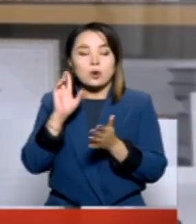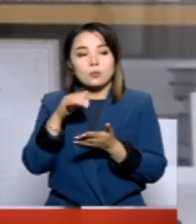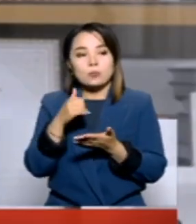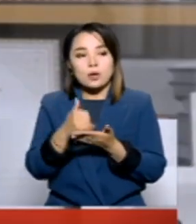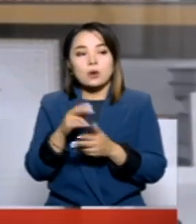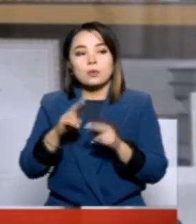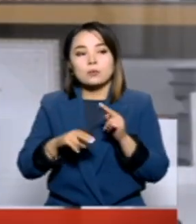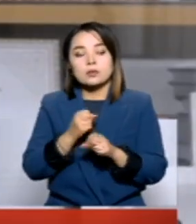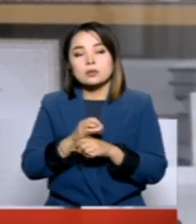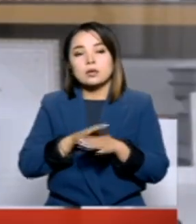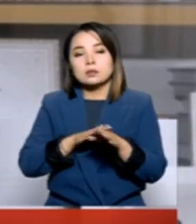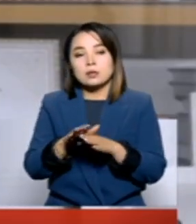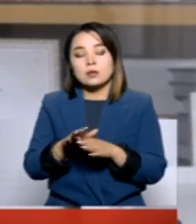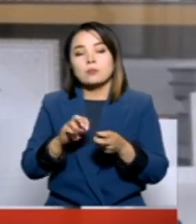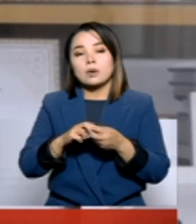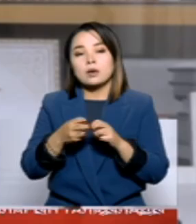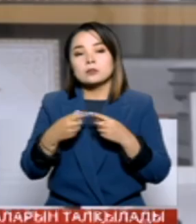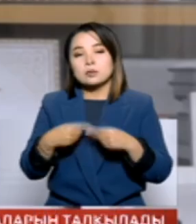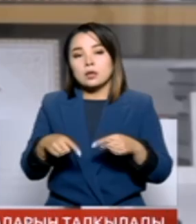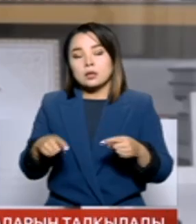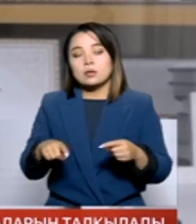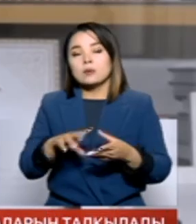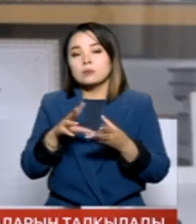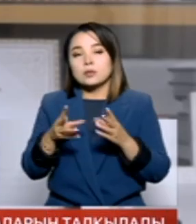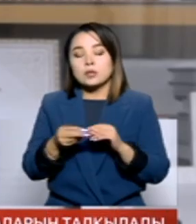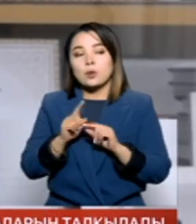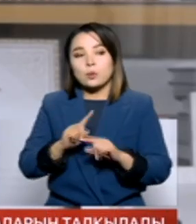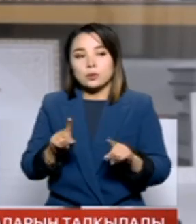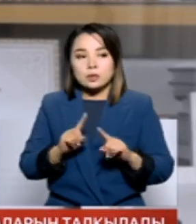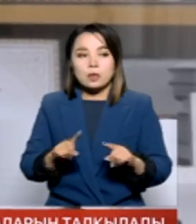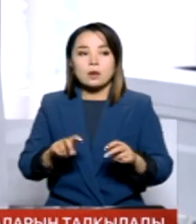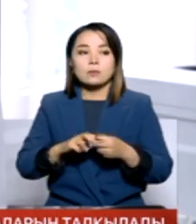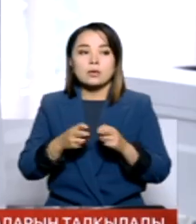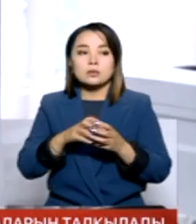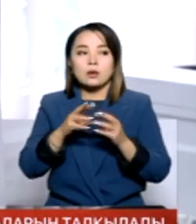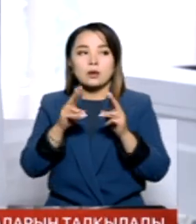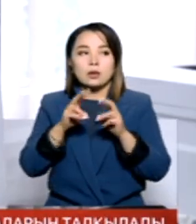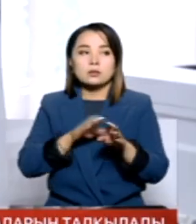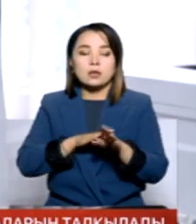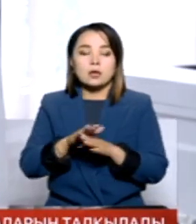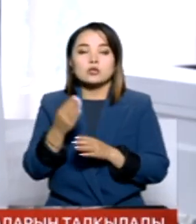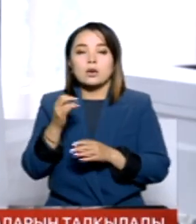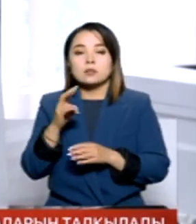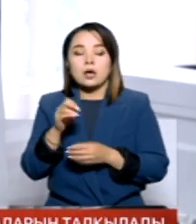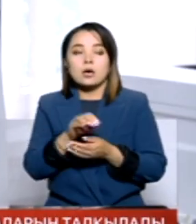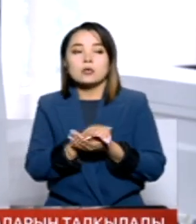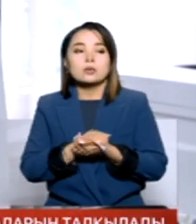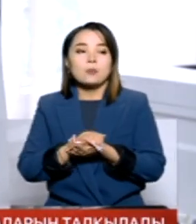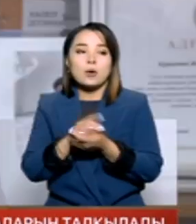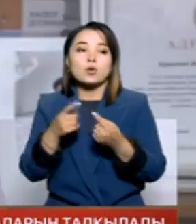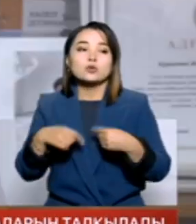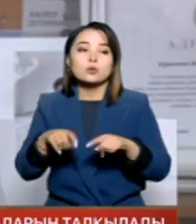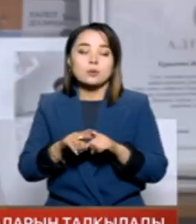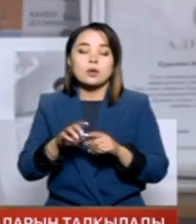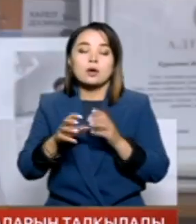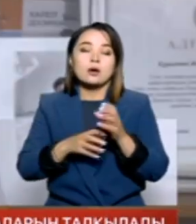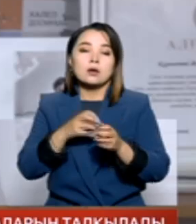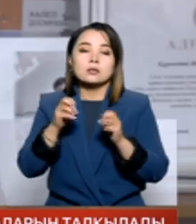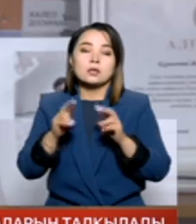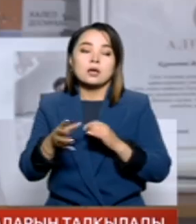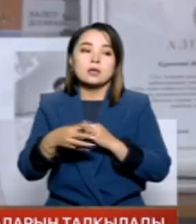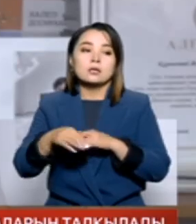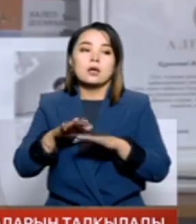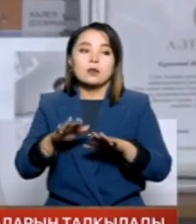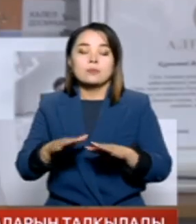құру проблемасы жөніндегі түрлі мәселелердің өзекті мәселелерді қарастырды. Шанхай ынтымақтастық ұйымының әлемдік